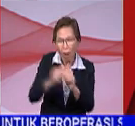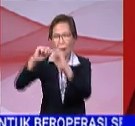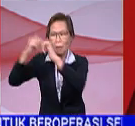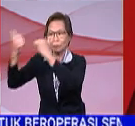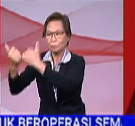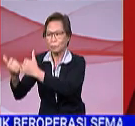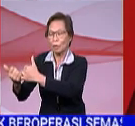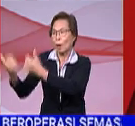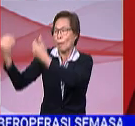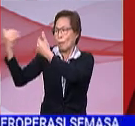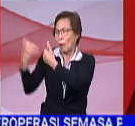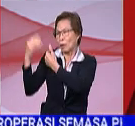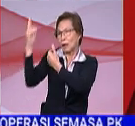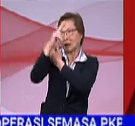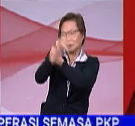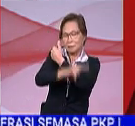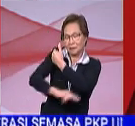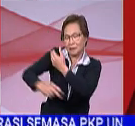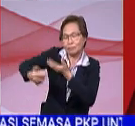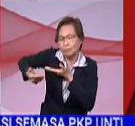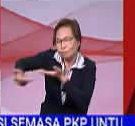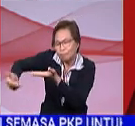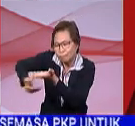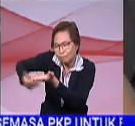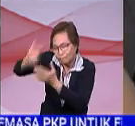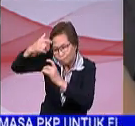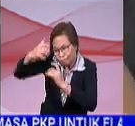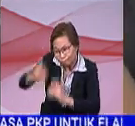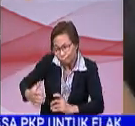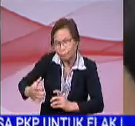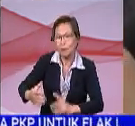agensi berkaitan dan kerajaan negeri.